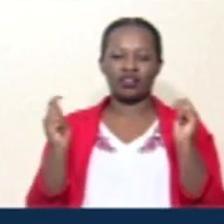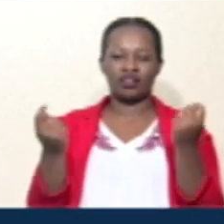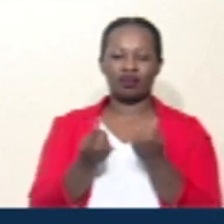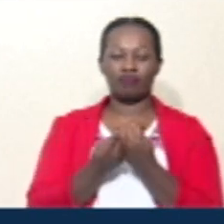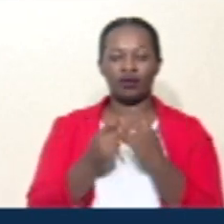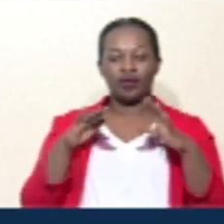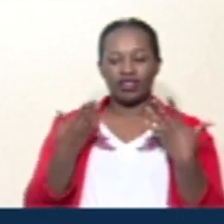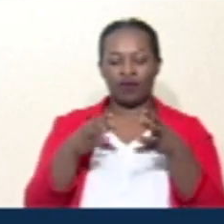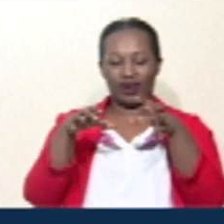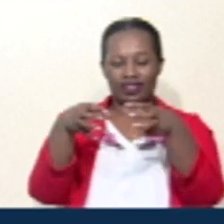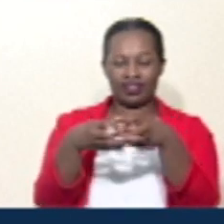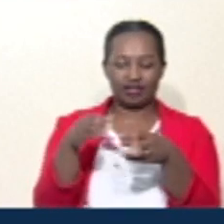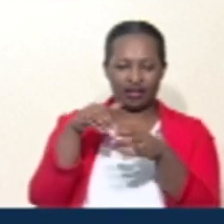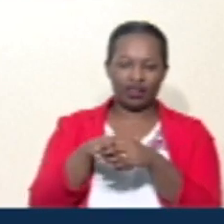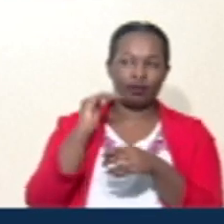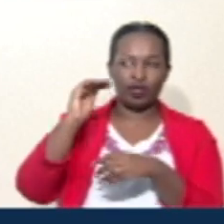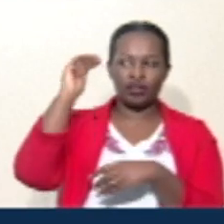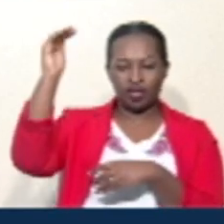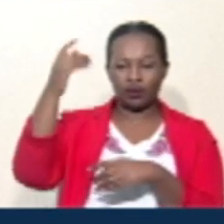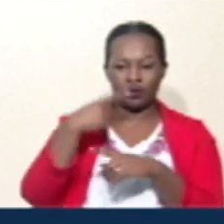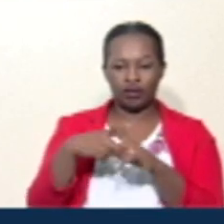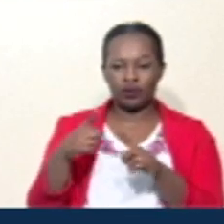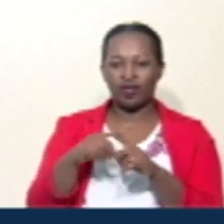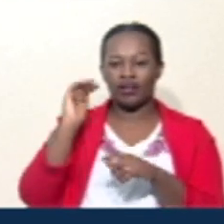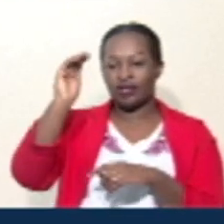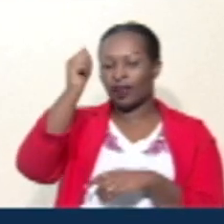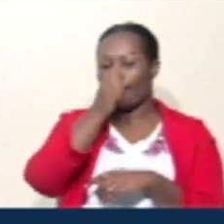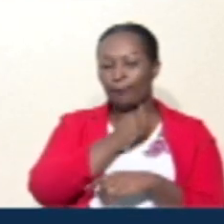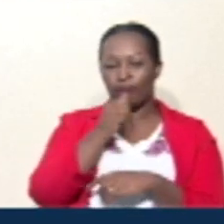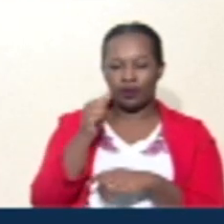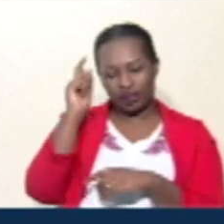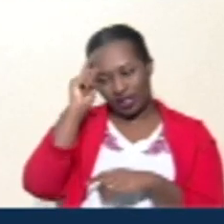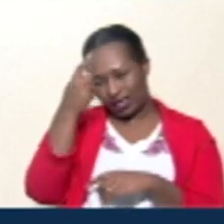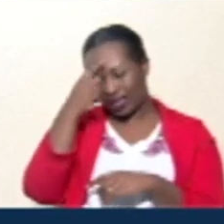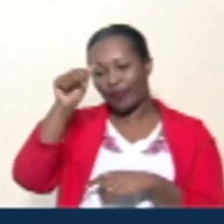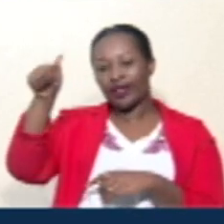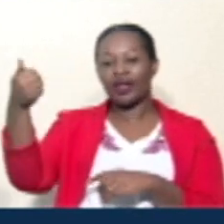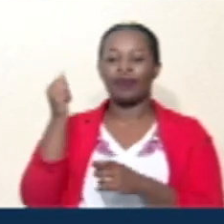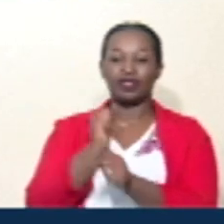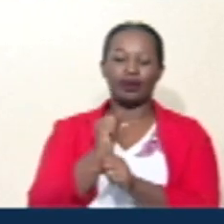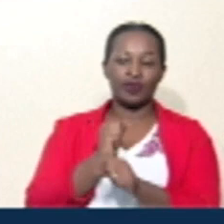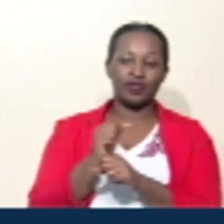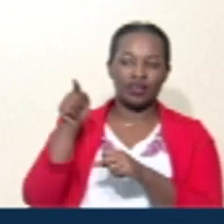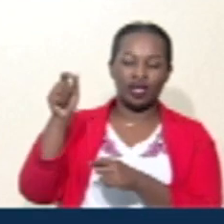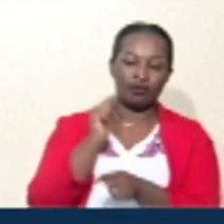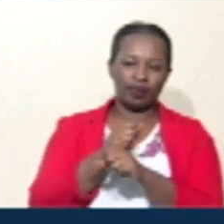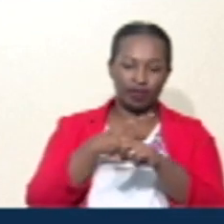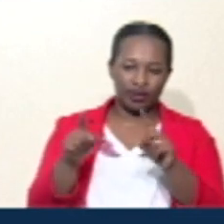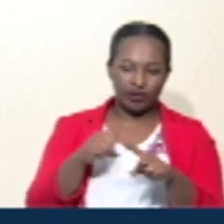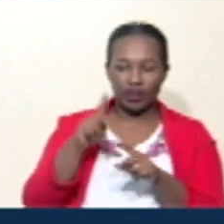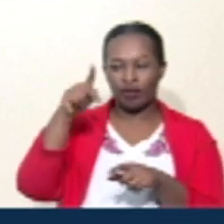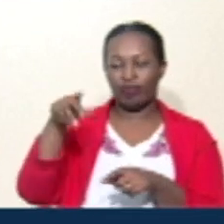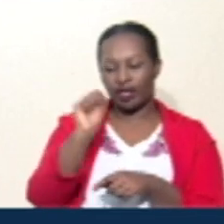se itsinda rihuriweho n'inzego ndetse n'inzego za bwite za leta zikazafatanya n'abandi bakoze iramye imitandukanye PSF